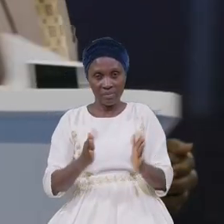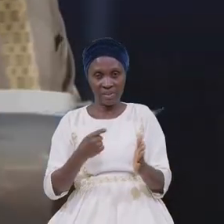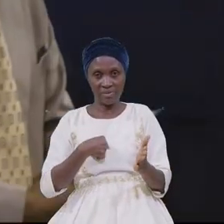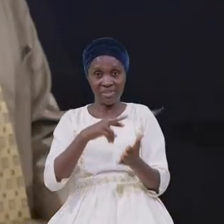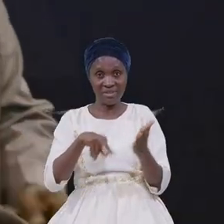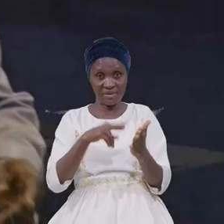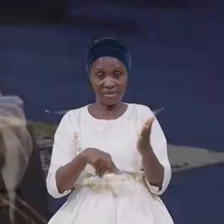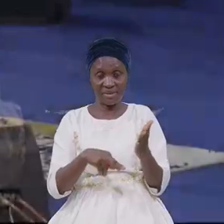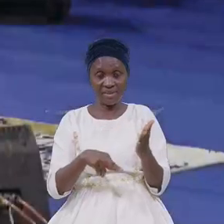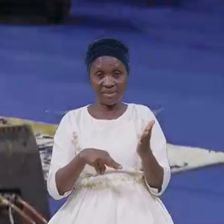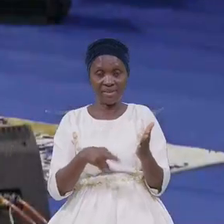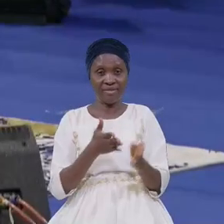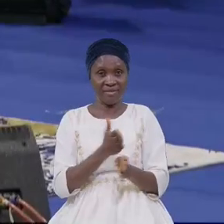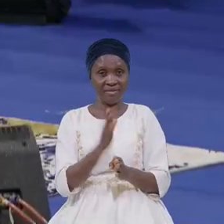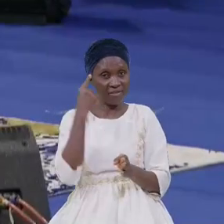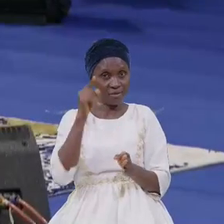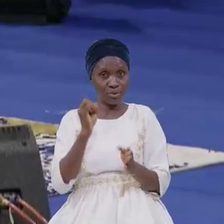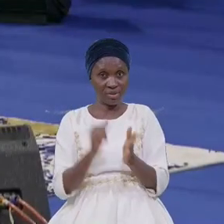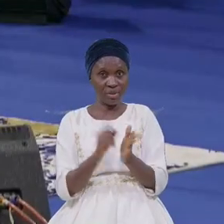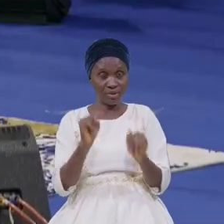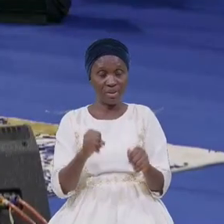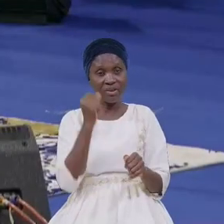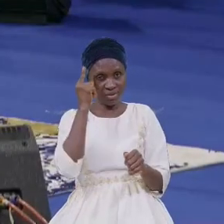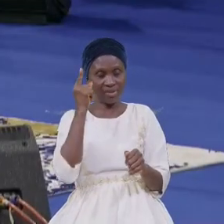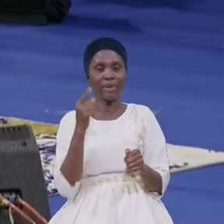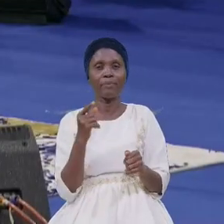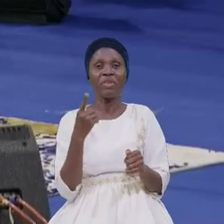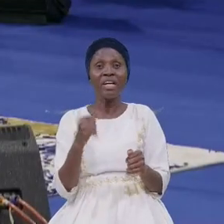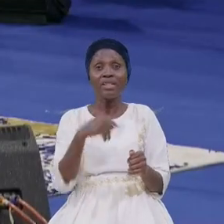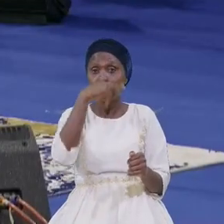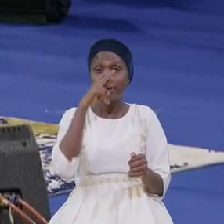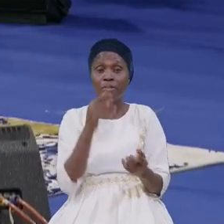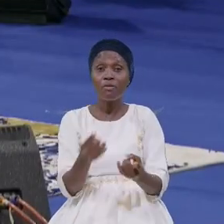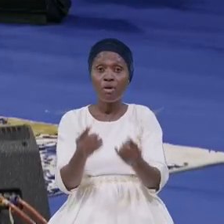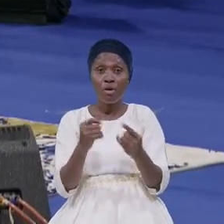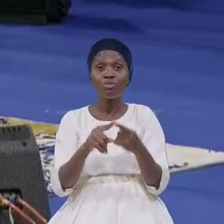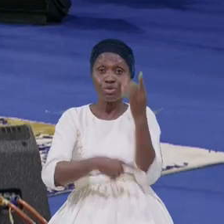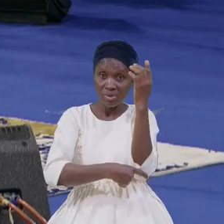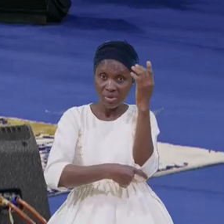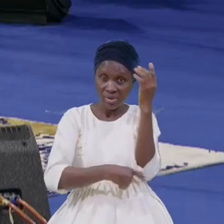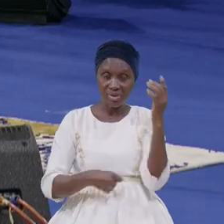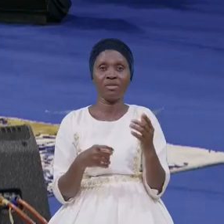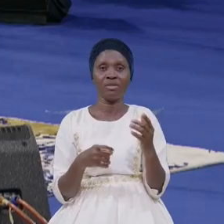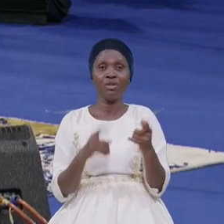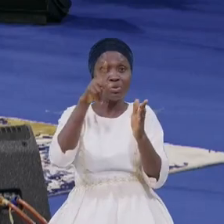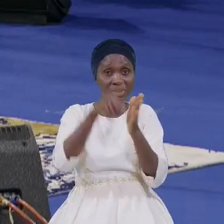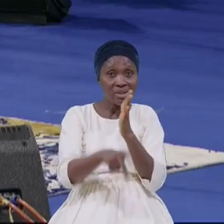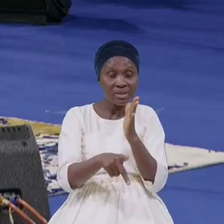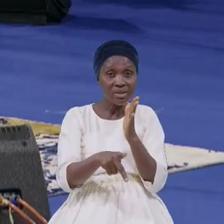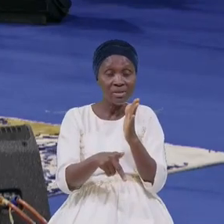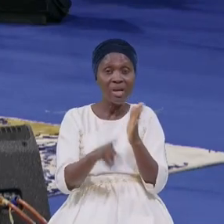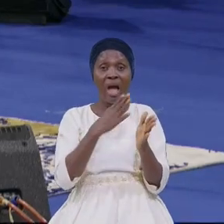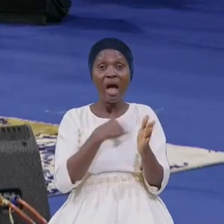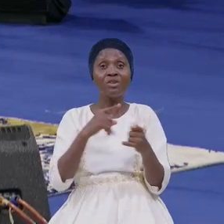Le voleur ne vient que pour dérober. Le voleur ne vient que pour dérober,